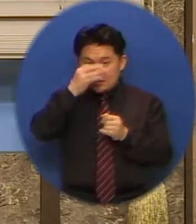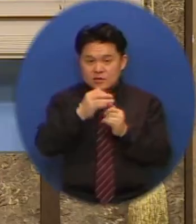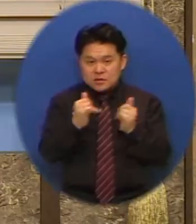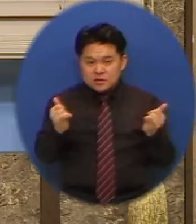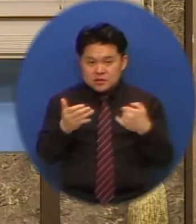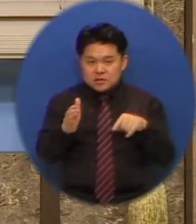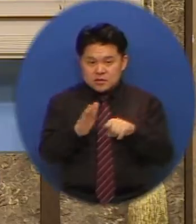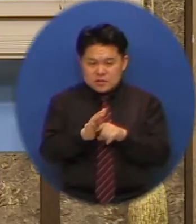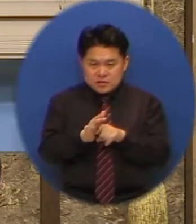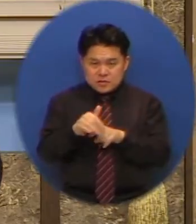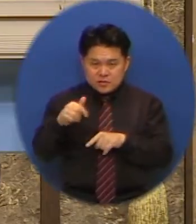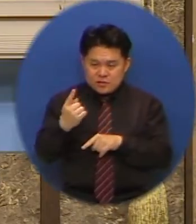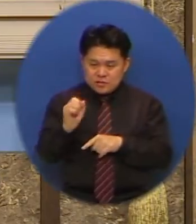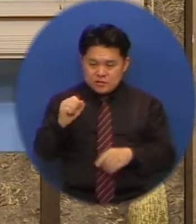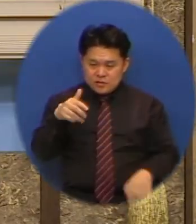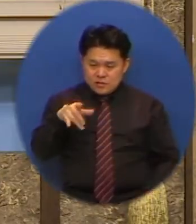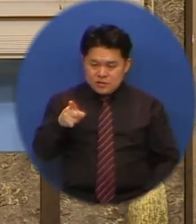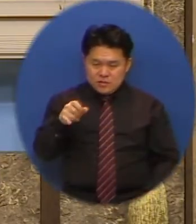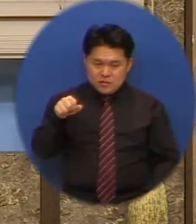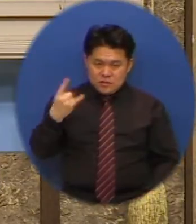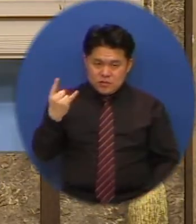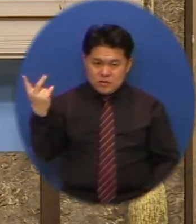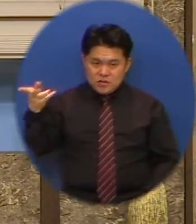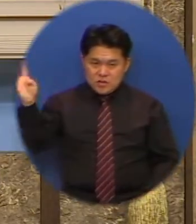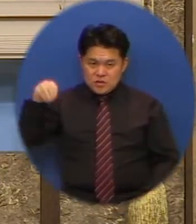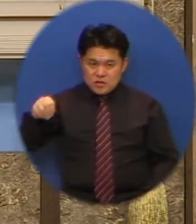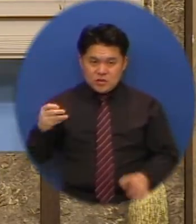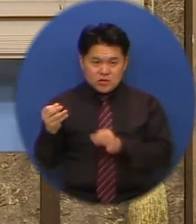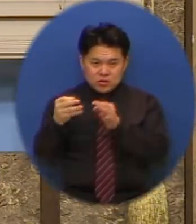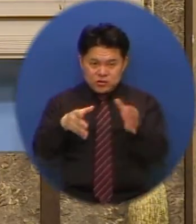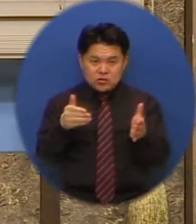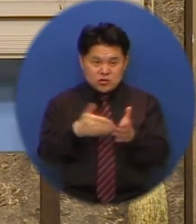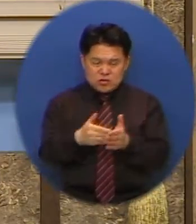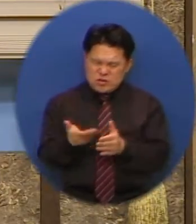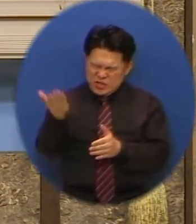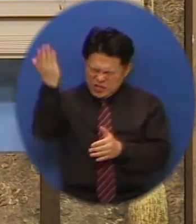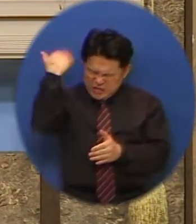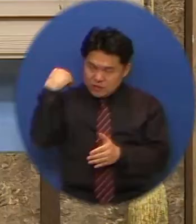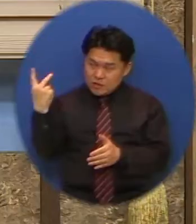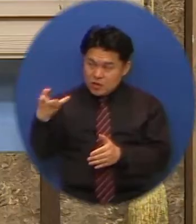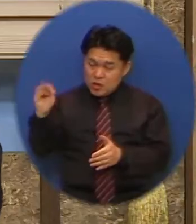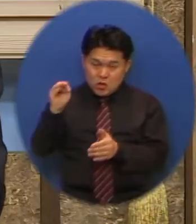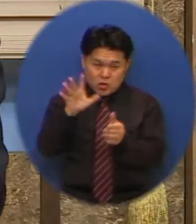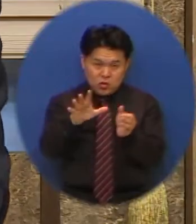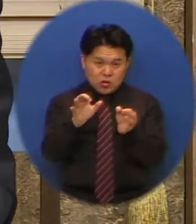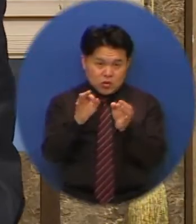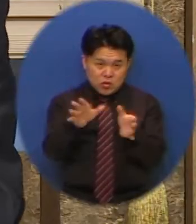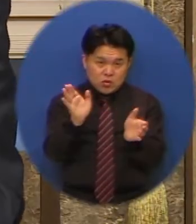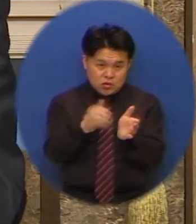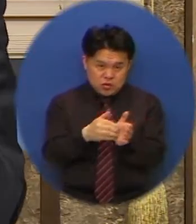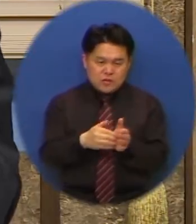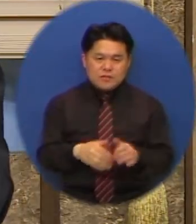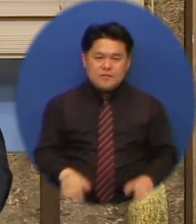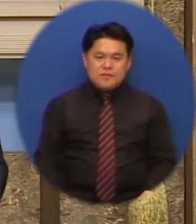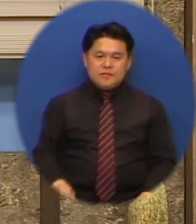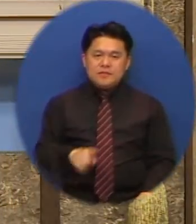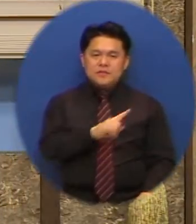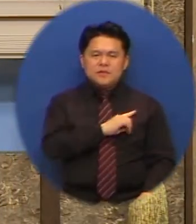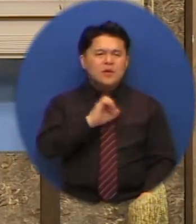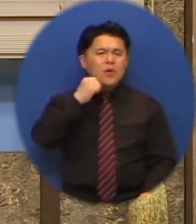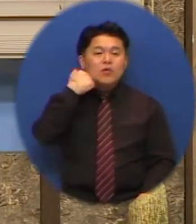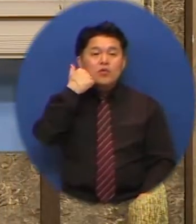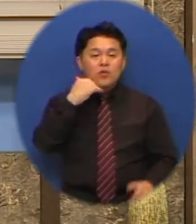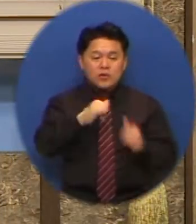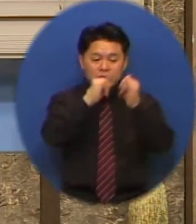위한 공제회는 정부가 한 2천억을 제 기억에 그것도 몇십 년 전에 2천억을 네. 지원했는데 가장 지금 형편이 어려운